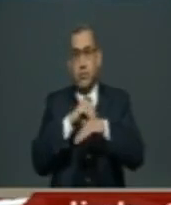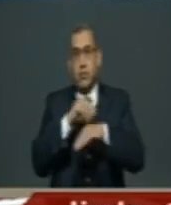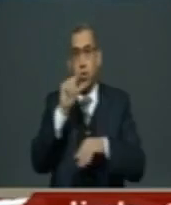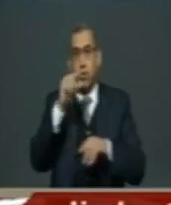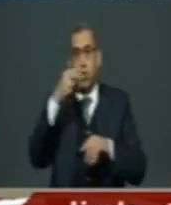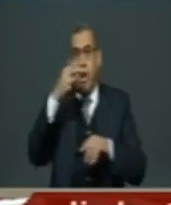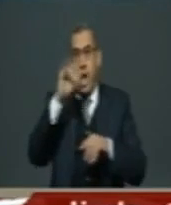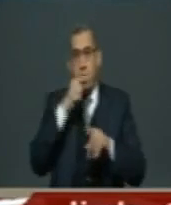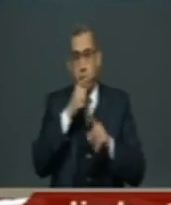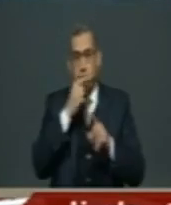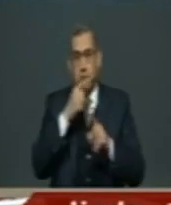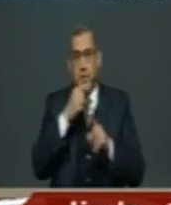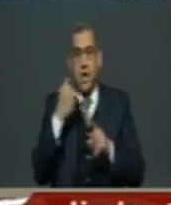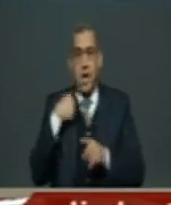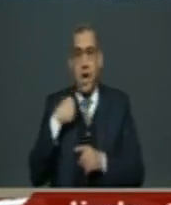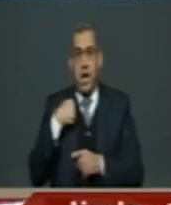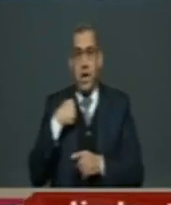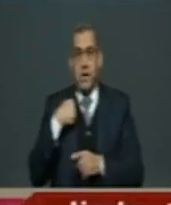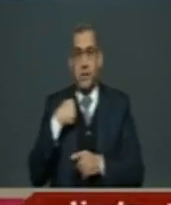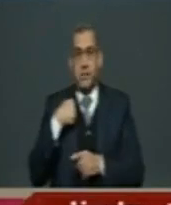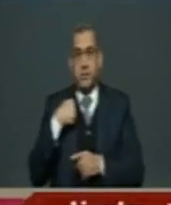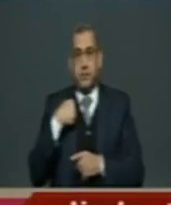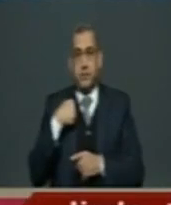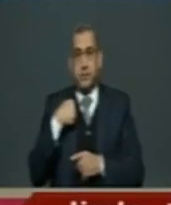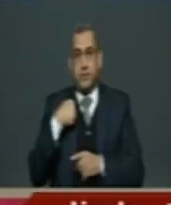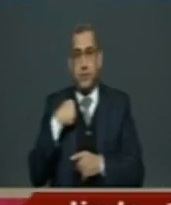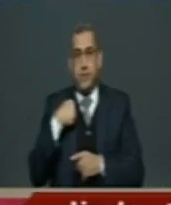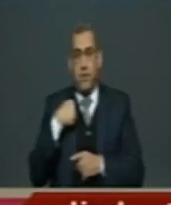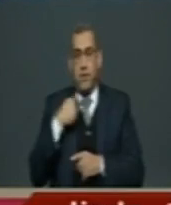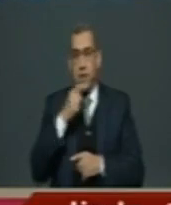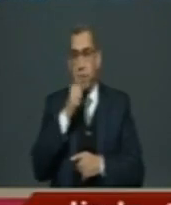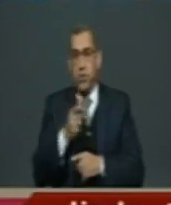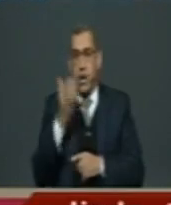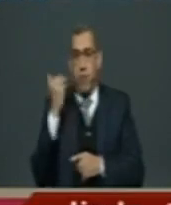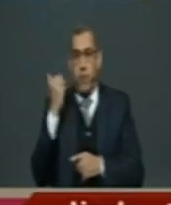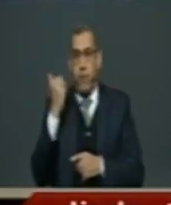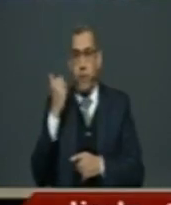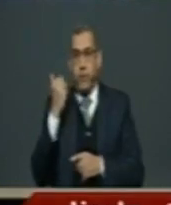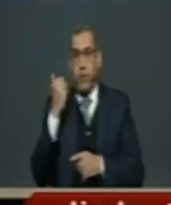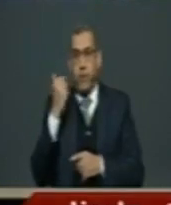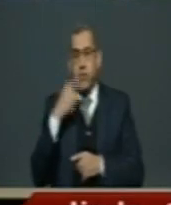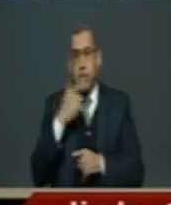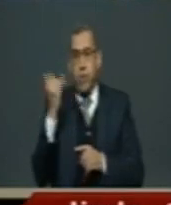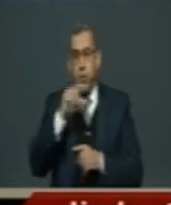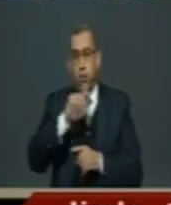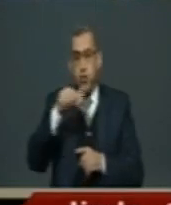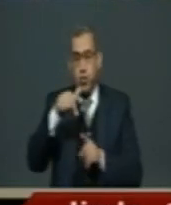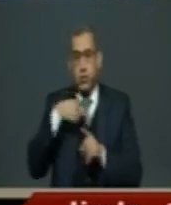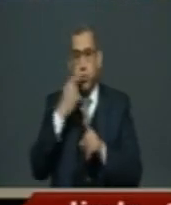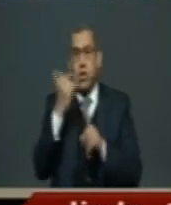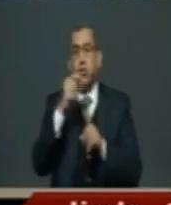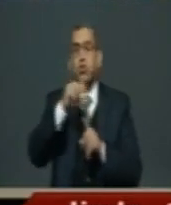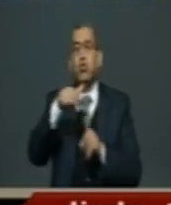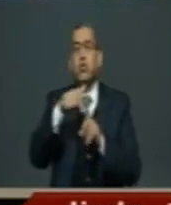كلامه، قال إن إحنا يعني إحنا الكلام اللي إحنا مأكدين عليه 6 شهور يا دكتور مصطفى. مش كده يا دكتور